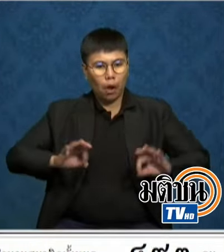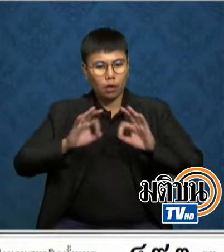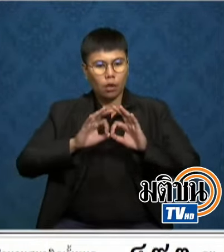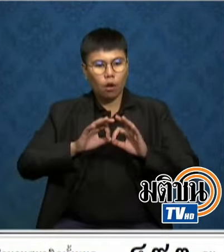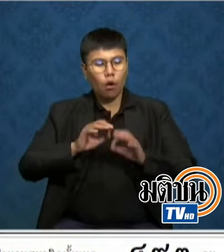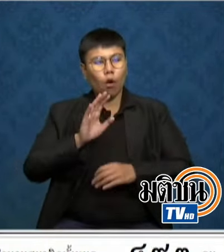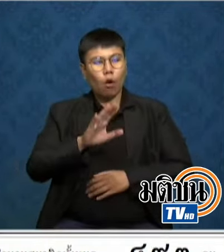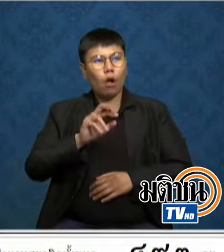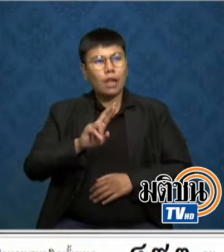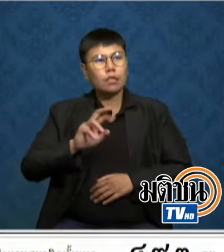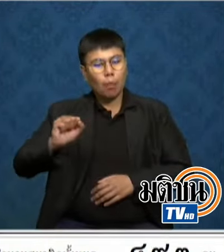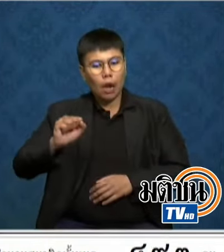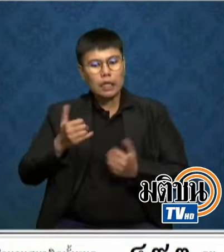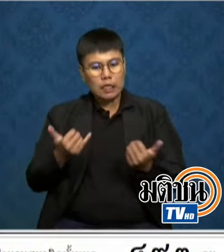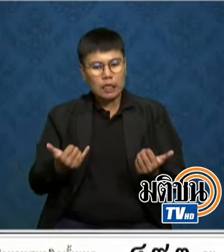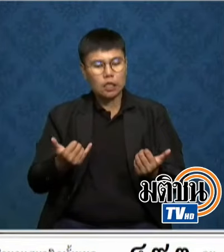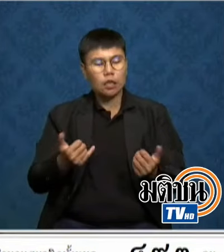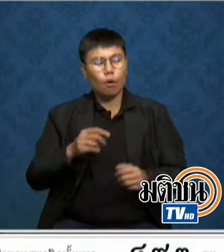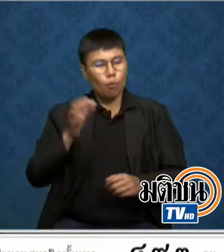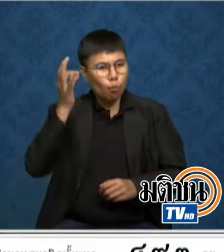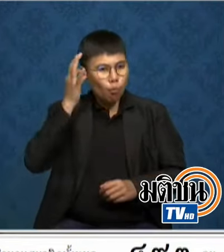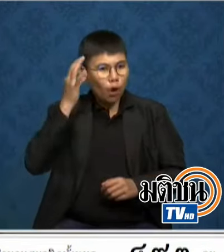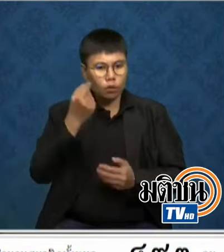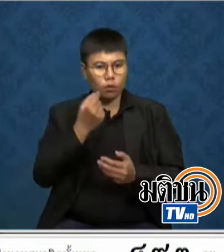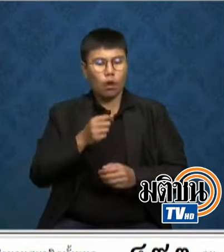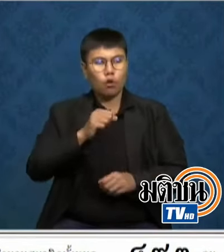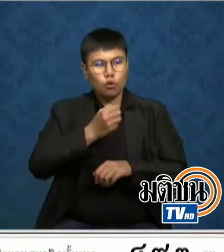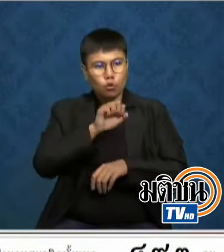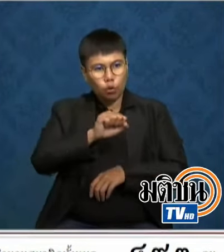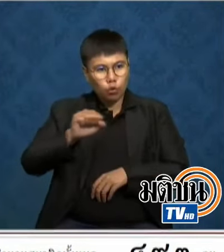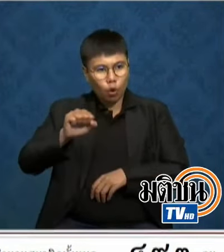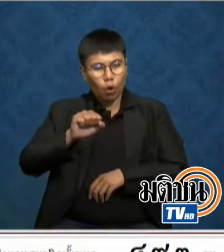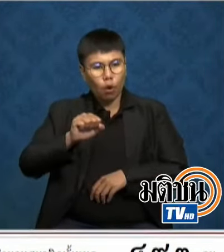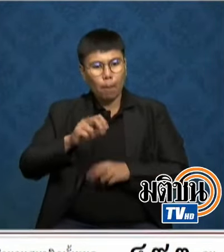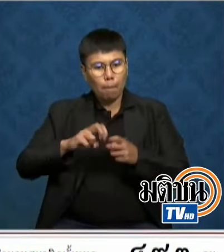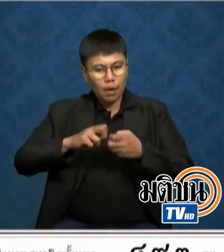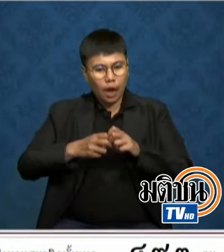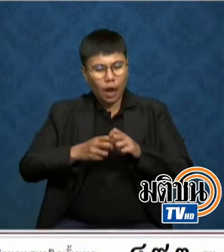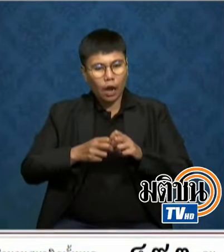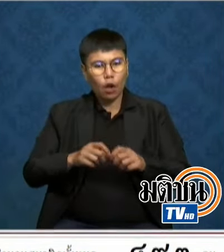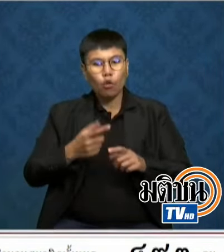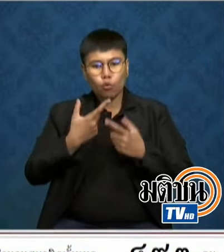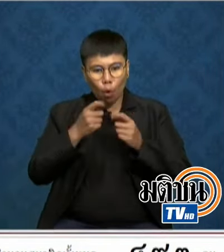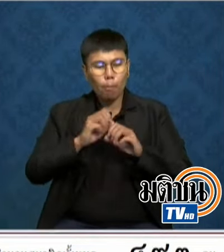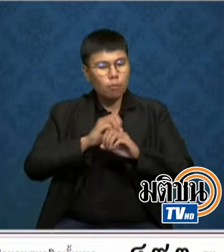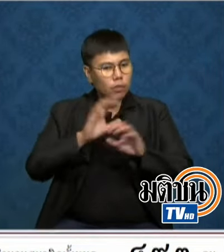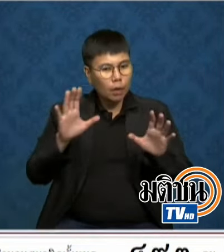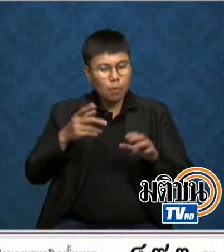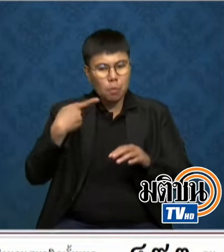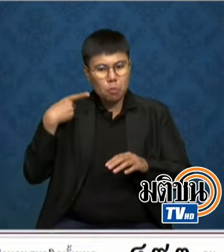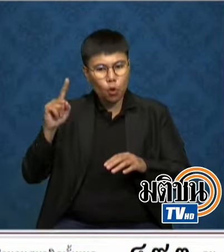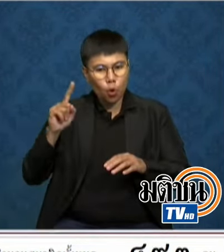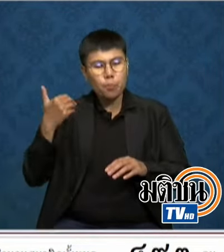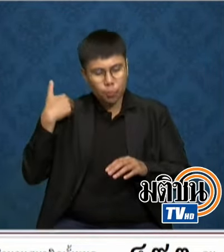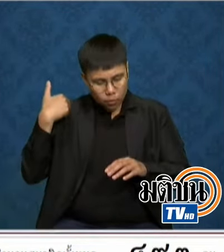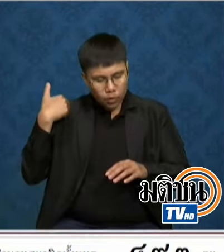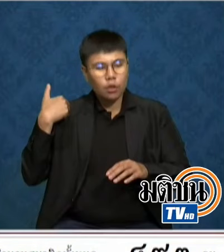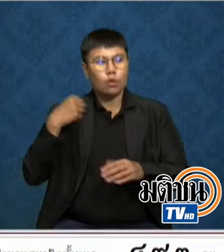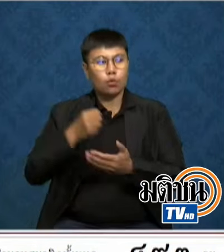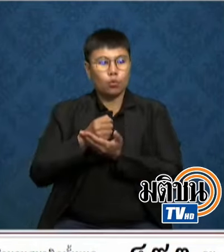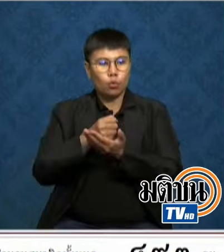ภาอย่างนี้จริงๆกับการมาฟังผู้แทนราษฎรมาสะท้อนปัญหาและให้คำตอบที่เป็นประโยชน์จริงๆเนี่ยผมคิดว่าท่านเนี่ยสามารถ